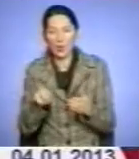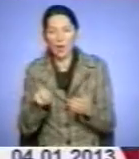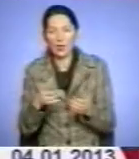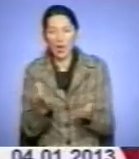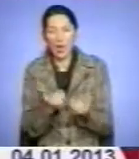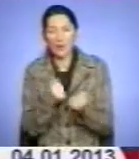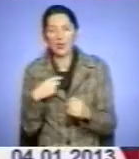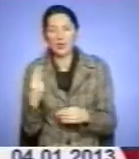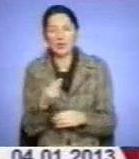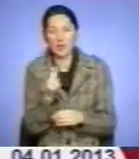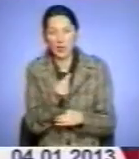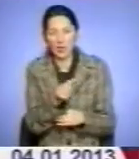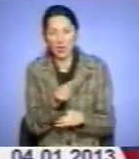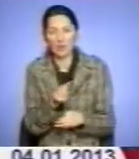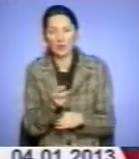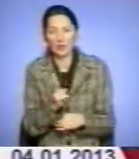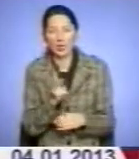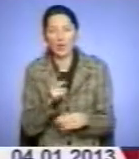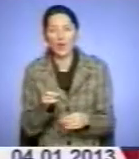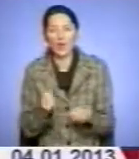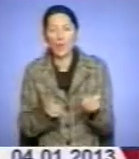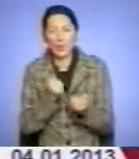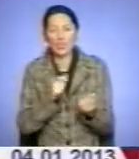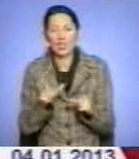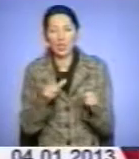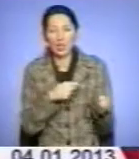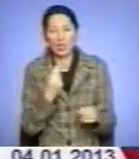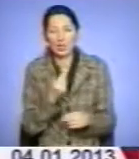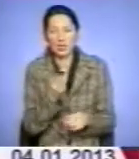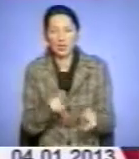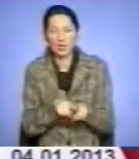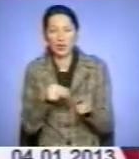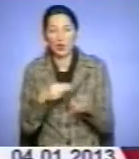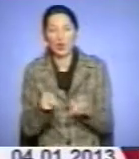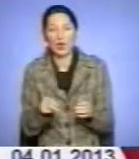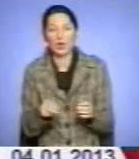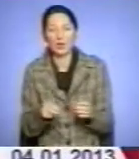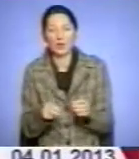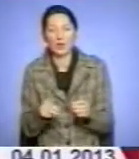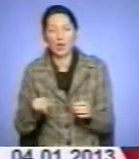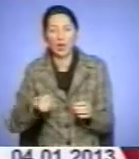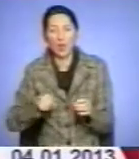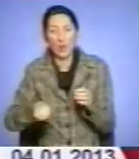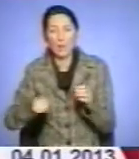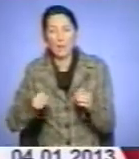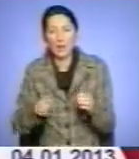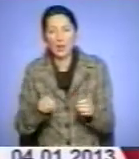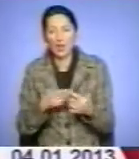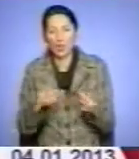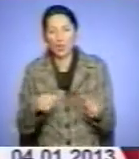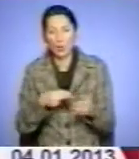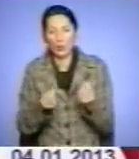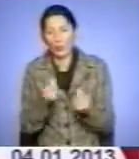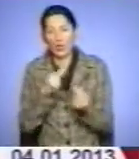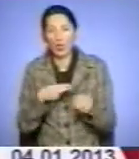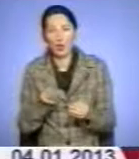змійки, хто в машині їде, от змійки такі брали, брілочки різні брали, все кому що подобалося.